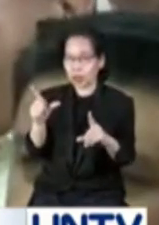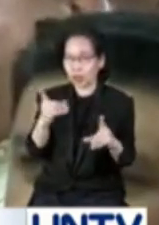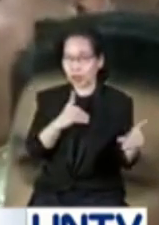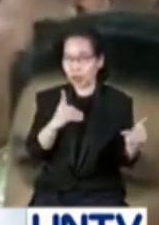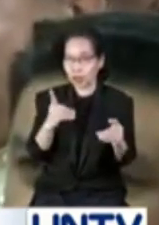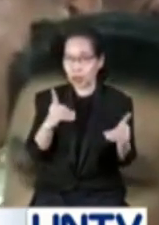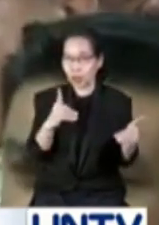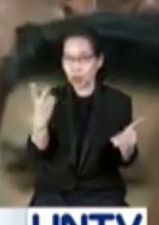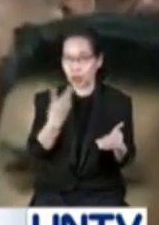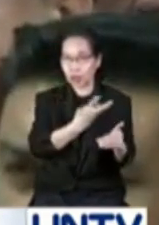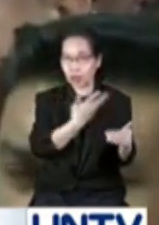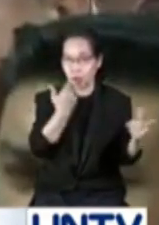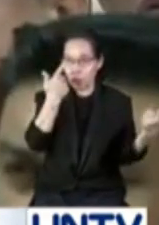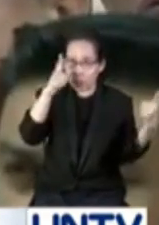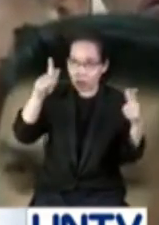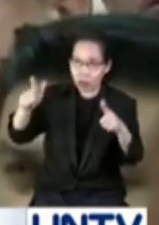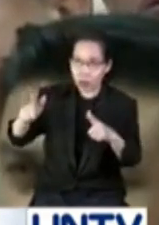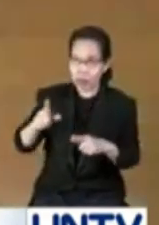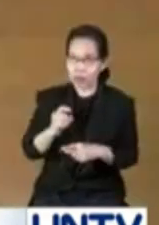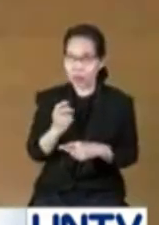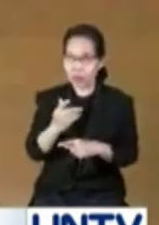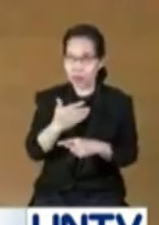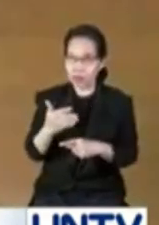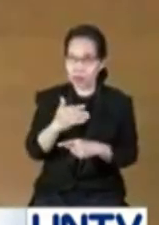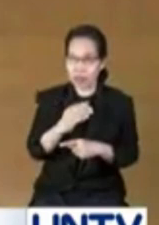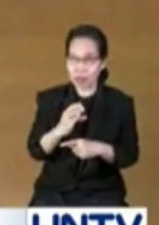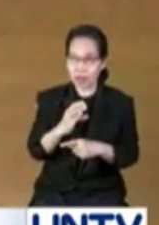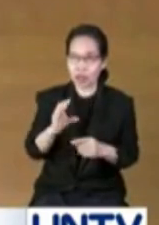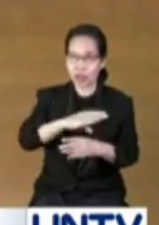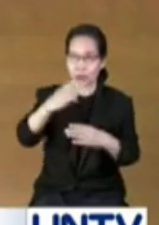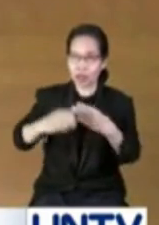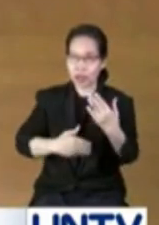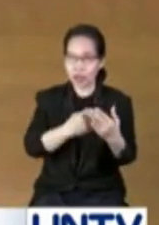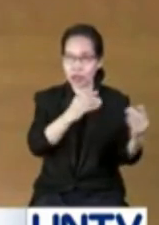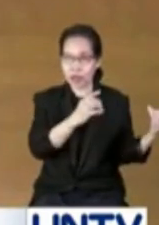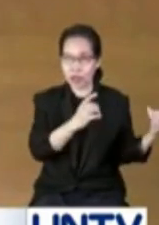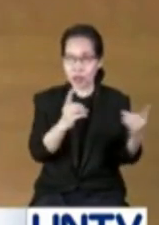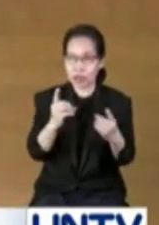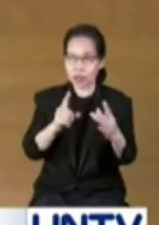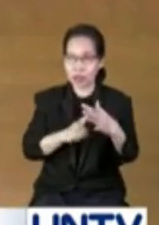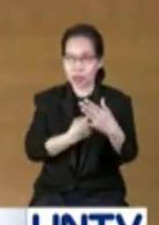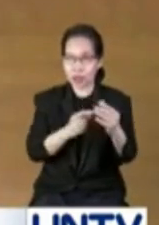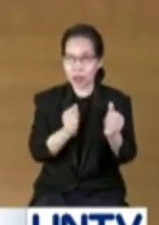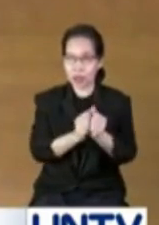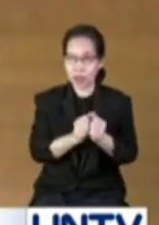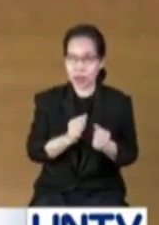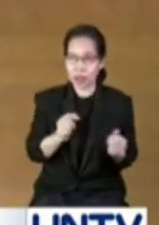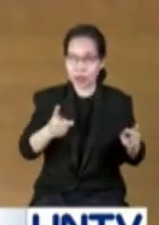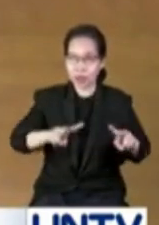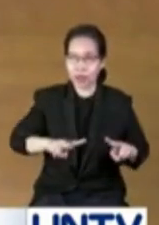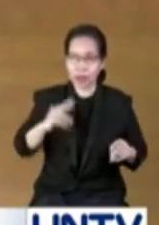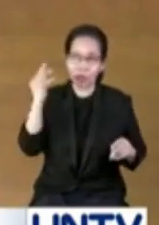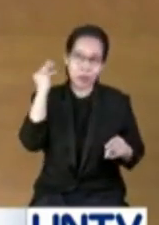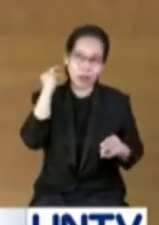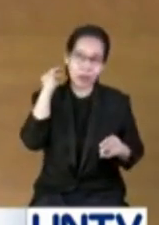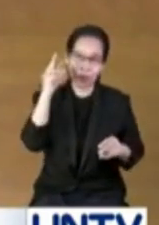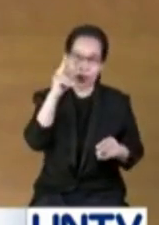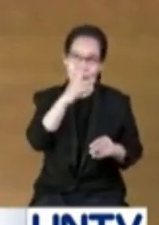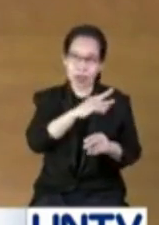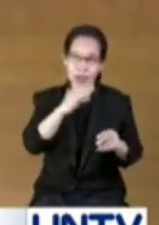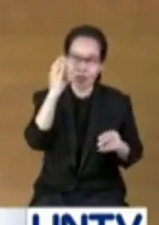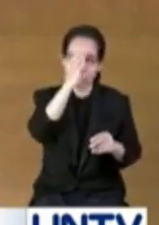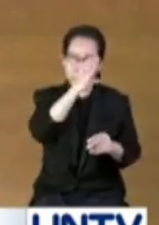We look to NGCP to complete all of its deliverables, starting with the vital Mindanao Visayas and Cebu Negros